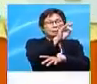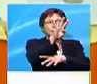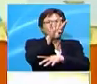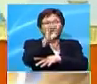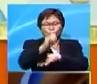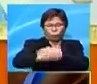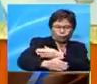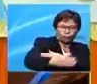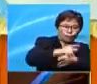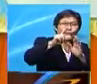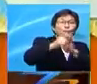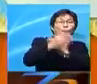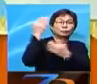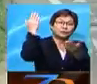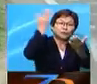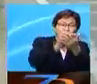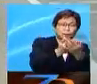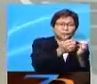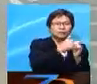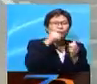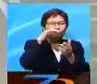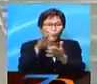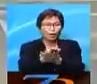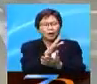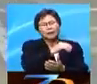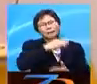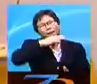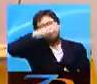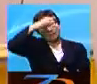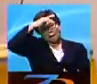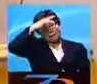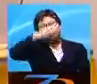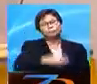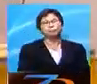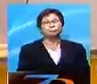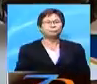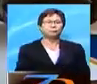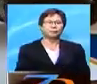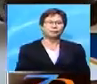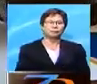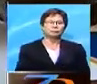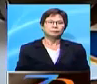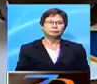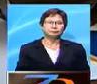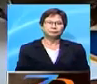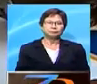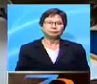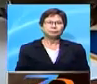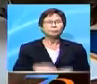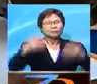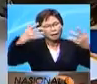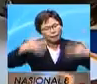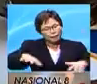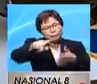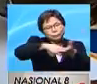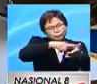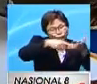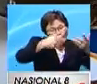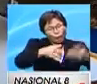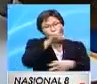Aida Abdullah dan ibu Bapa Budiman fatunah saimin dan Mohamad zohdi Abdullah selesai